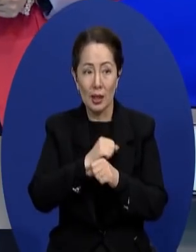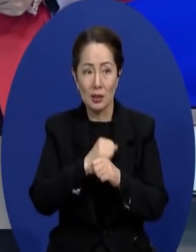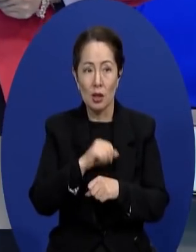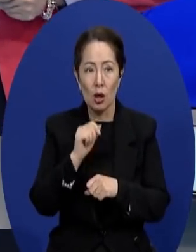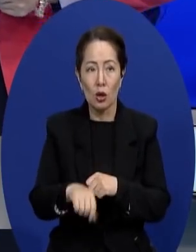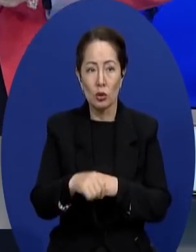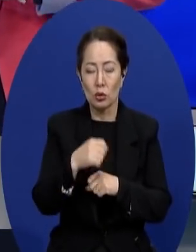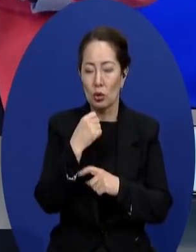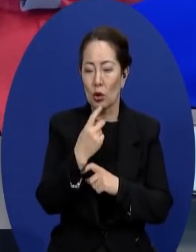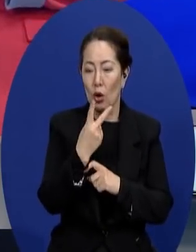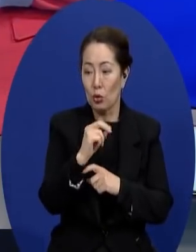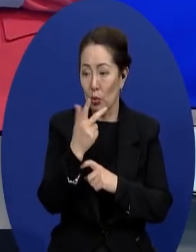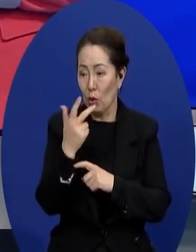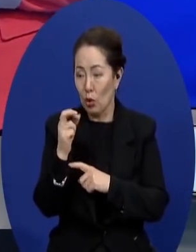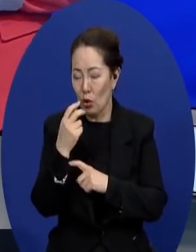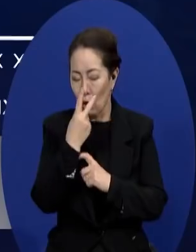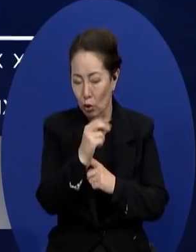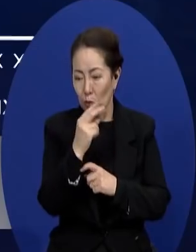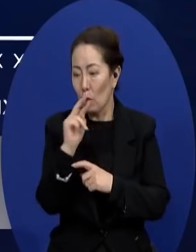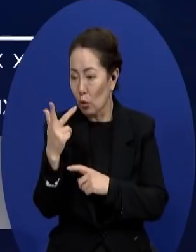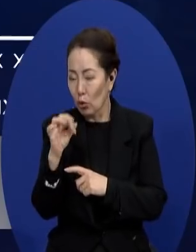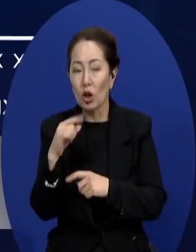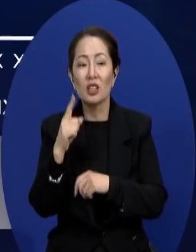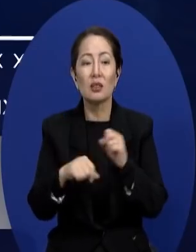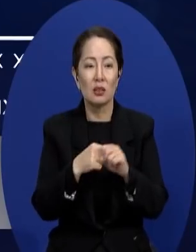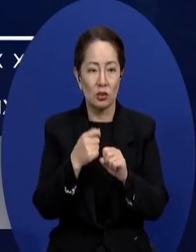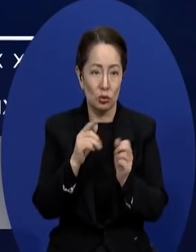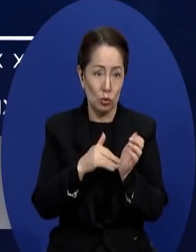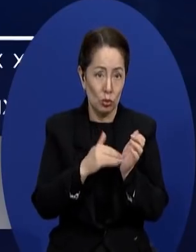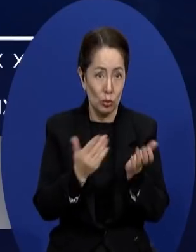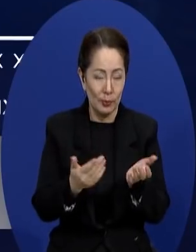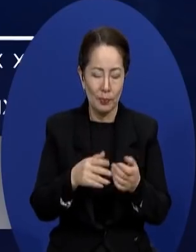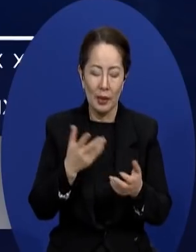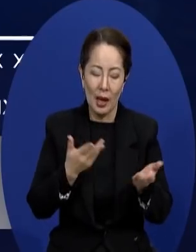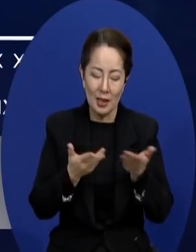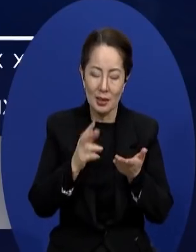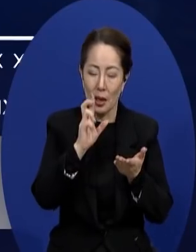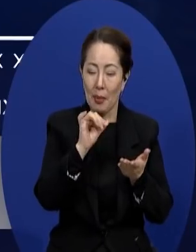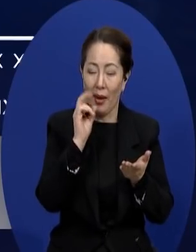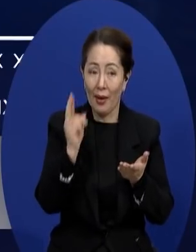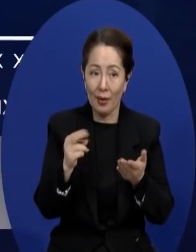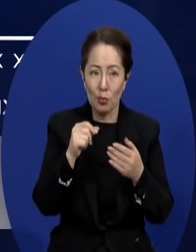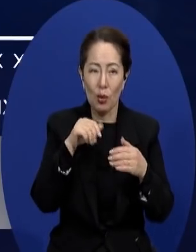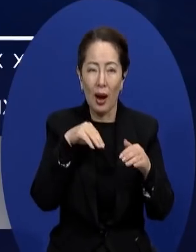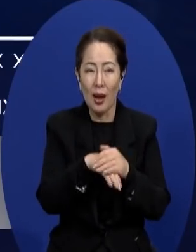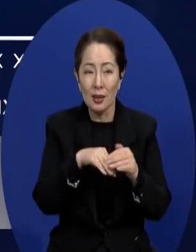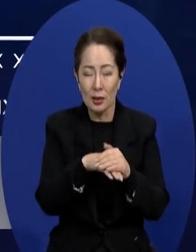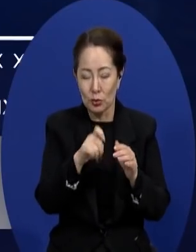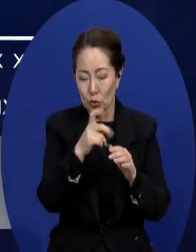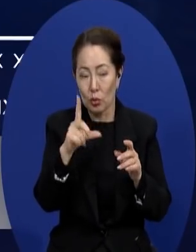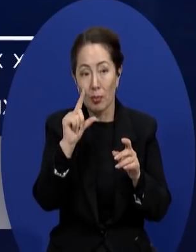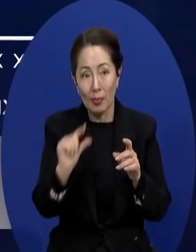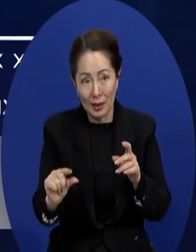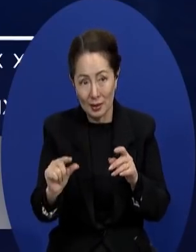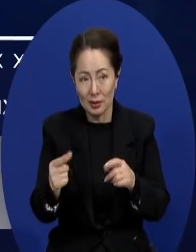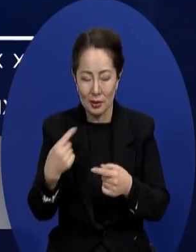болоход бол жилийн хугацаа үлдсэн байна гэж ойлгож байна. За арилжааны банкуд хадгаламжийн хүүгээ тодорхой хэмжээгээр бууруулж